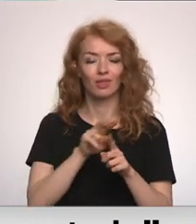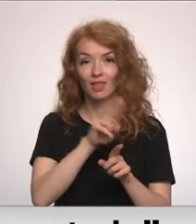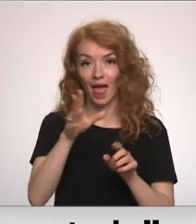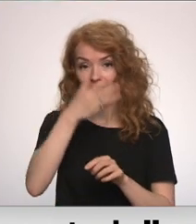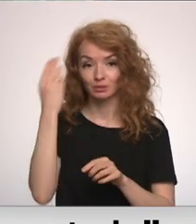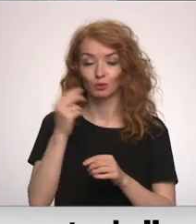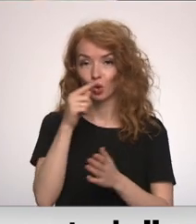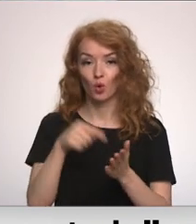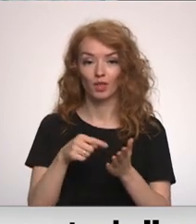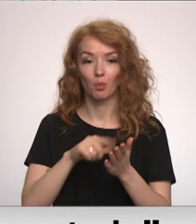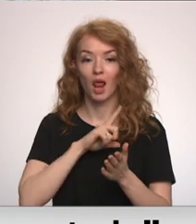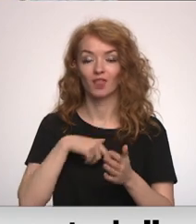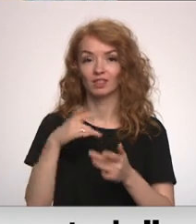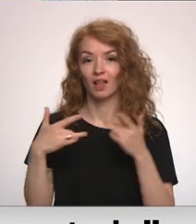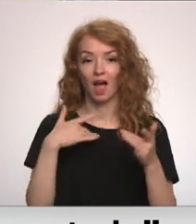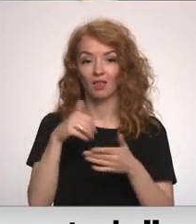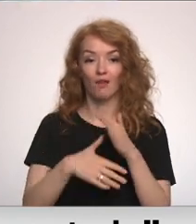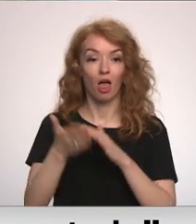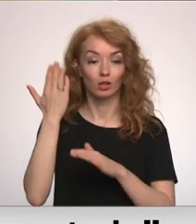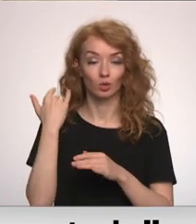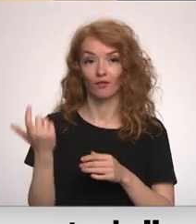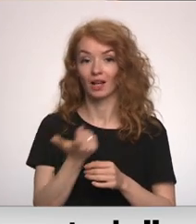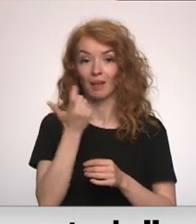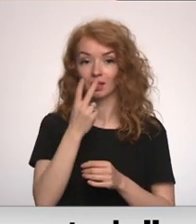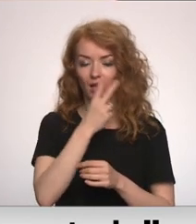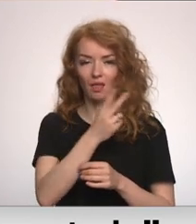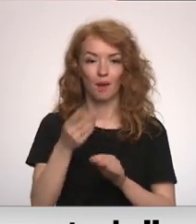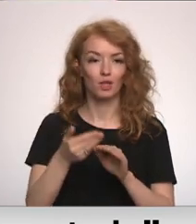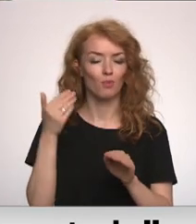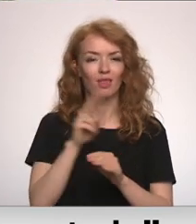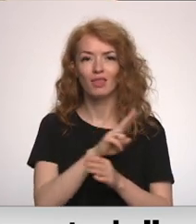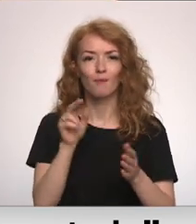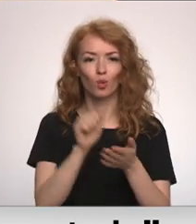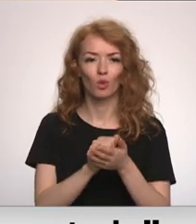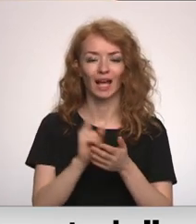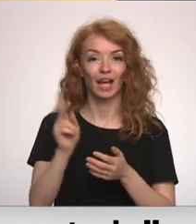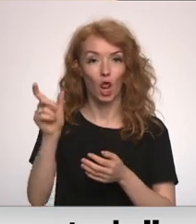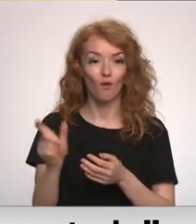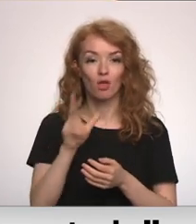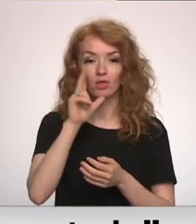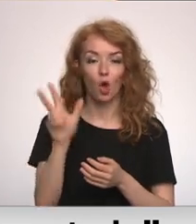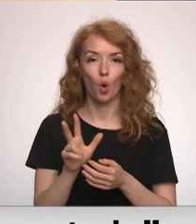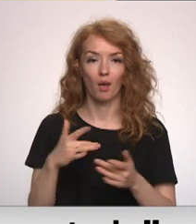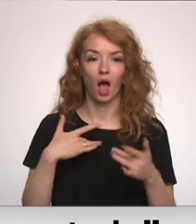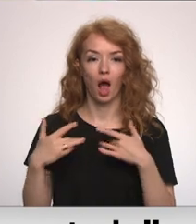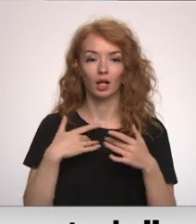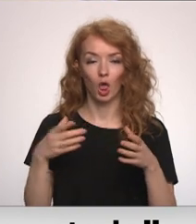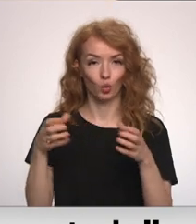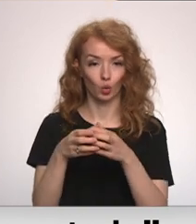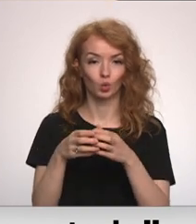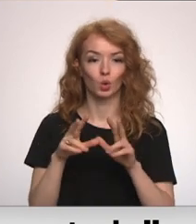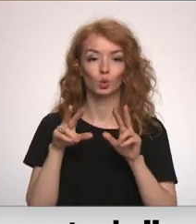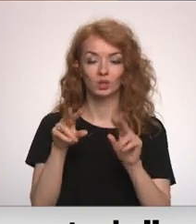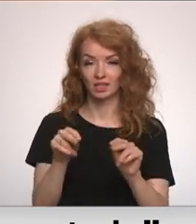neaizmirstamiem notikumiem Latvijas teātra vēsturē. Filmā būs skatāmi iepriekš nepublicēti Krilova Daugavpils aktieru kursa